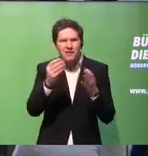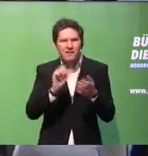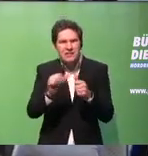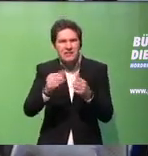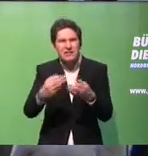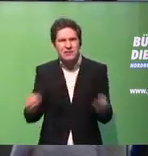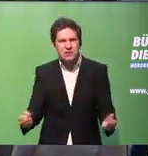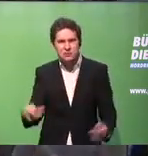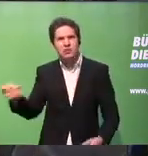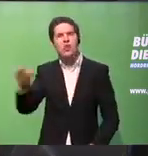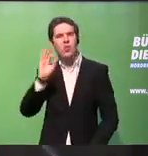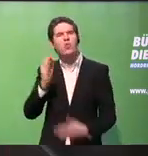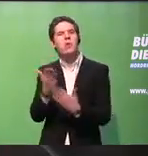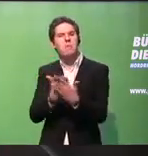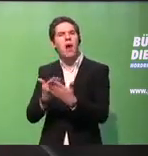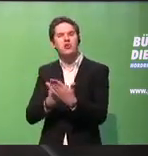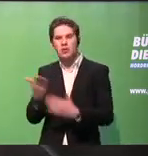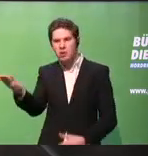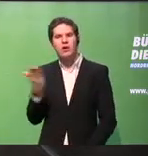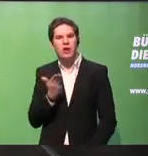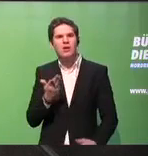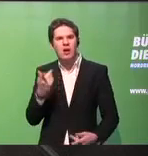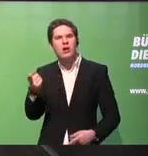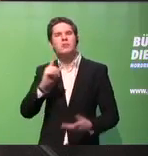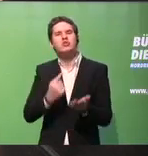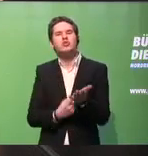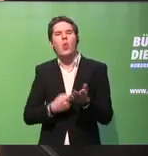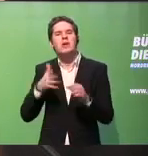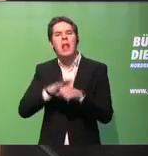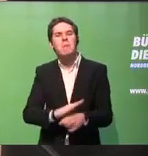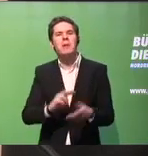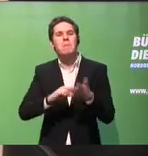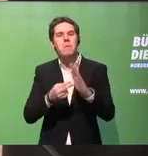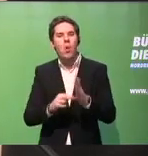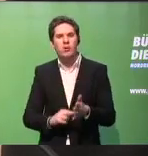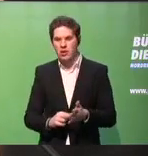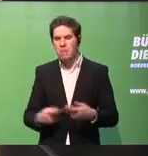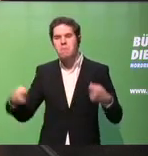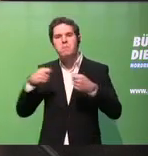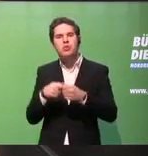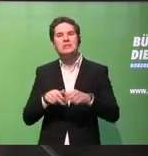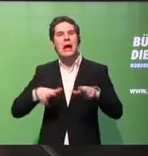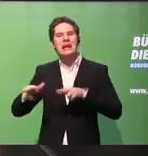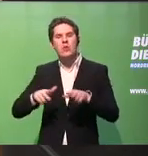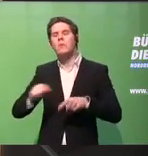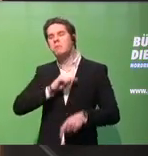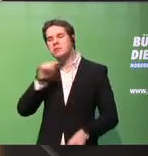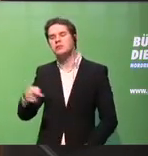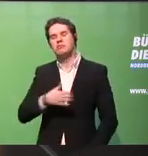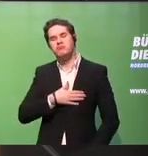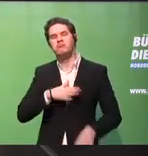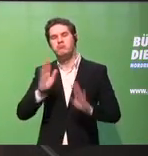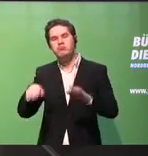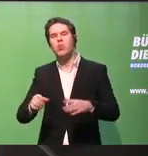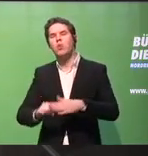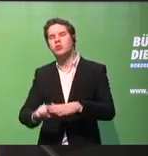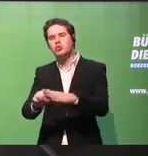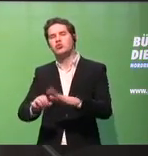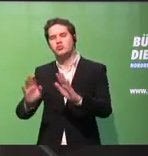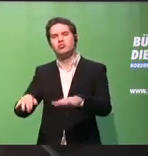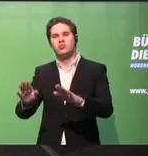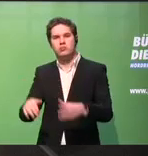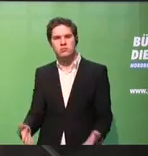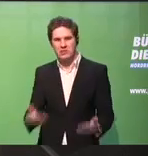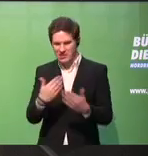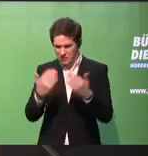die aggressive Steuerdumping-Politik, die die Bundesregierung bisher immer unterstützt hat. Lasst uns also gerade in diesem